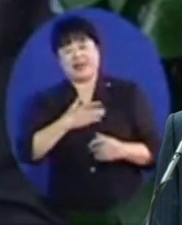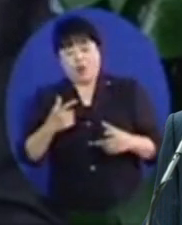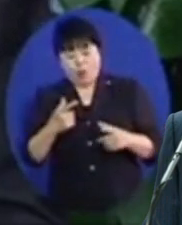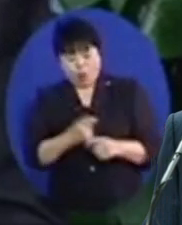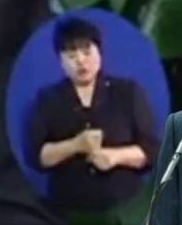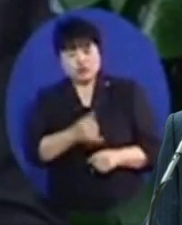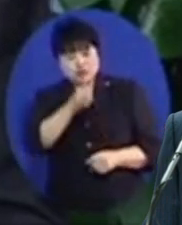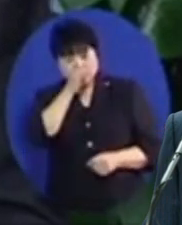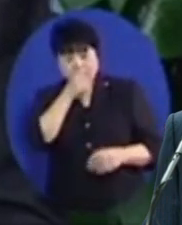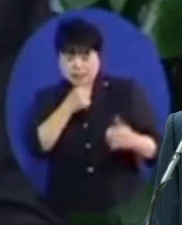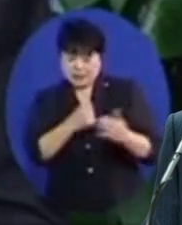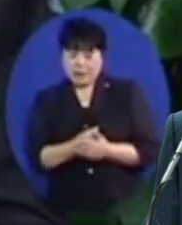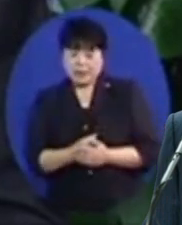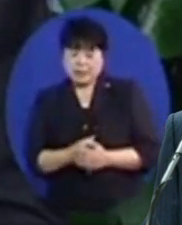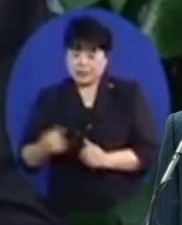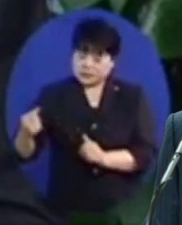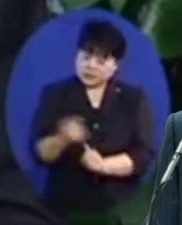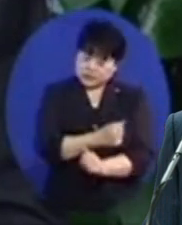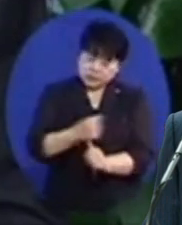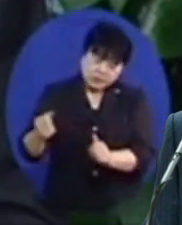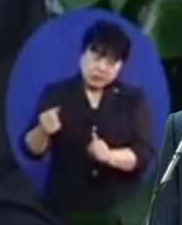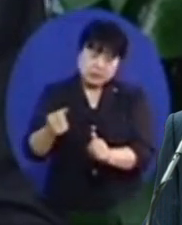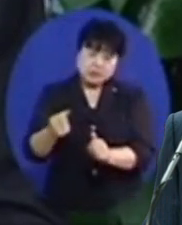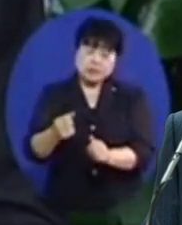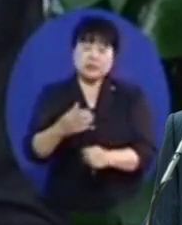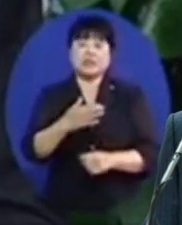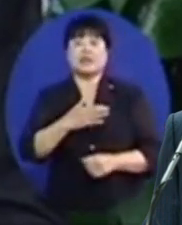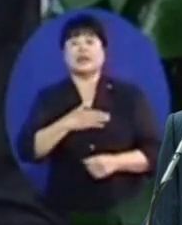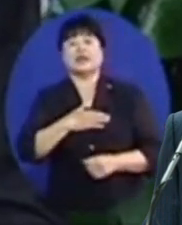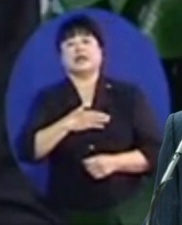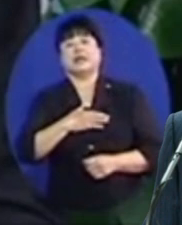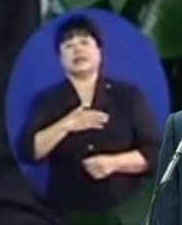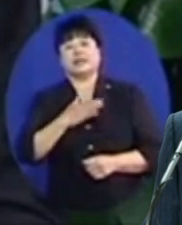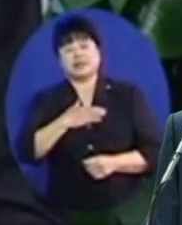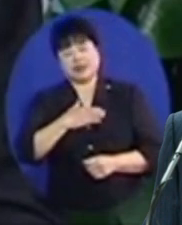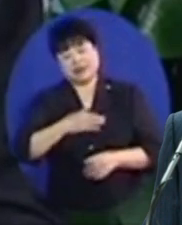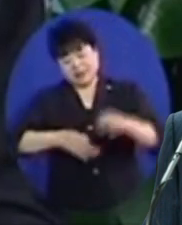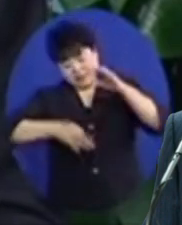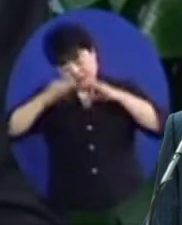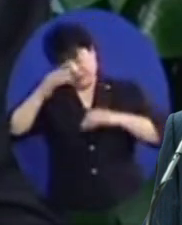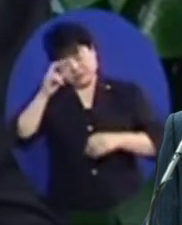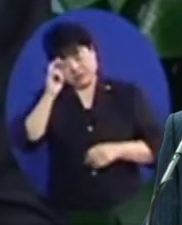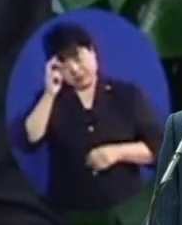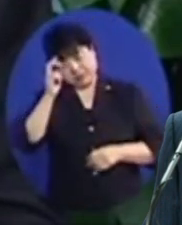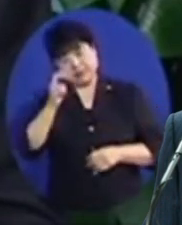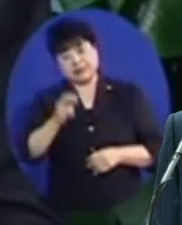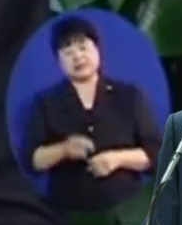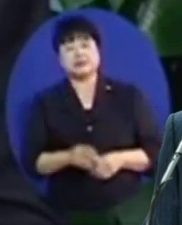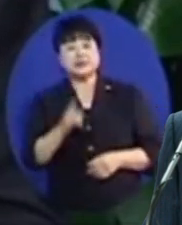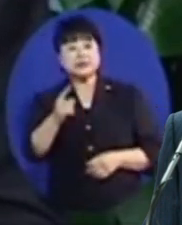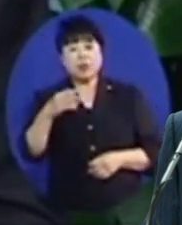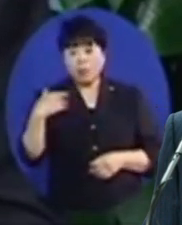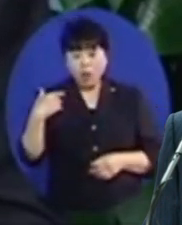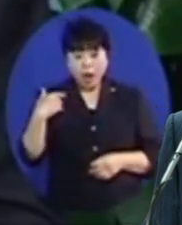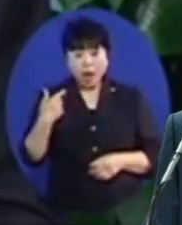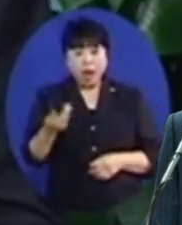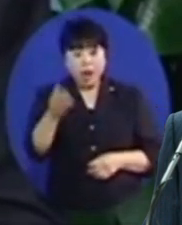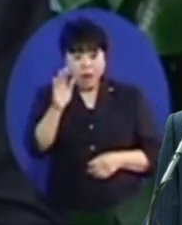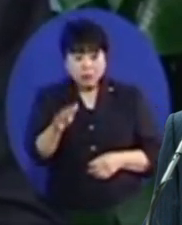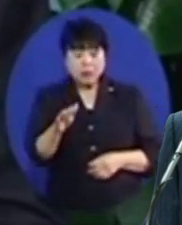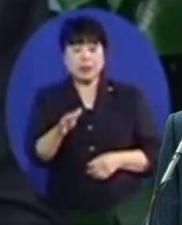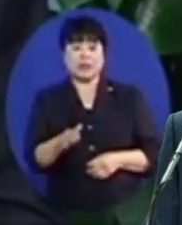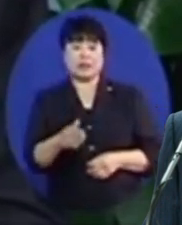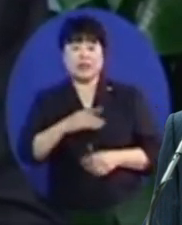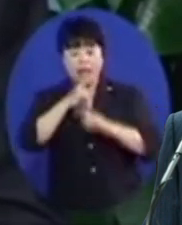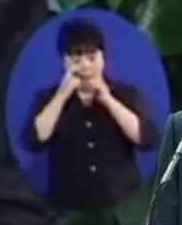품고 있었기에 나를 때렸는지 나는 어떤 원한을 그들에게 주었는지 모르겠습니다. 나는 저들을 알지도 못하고 또한